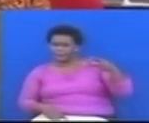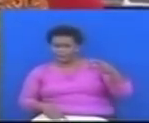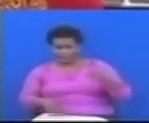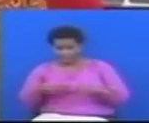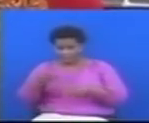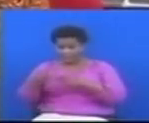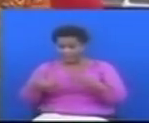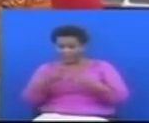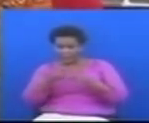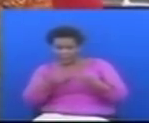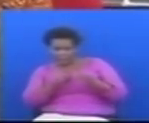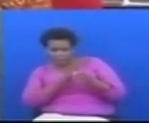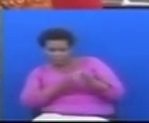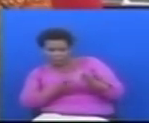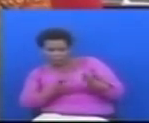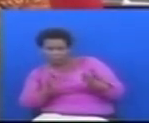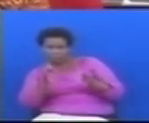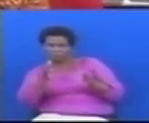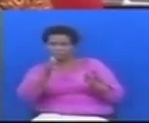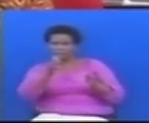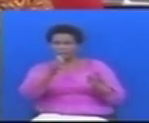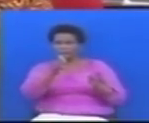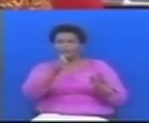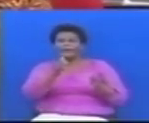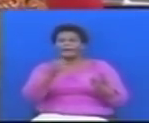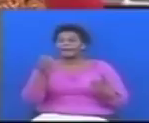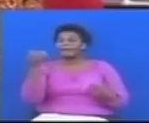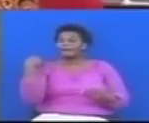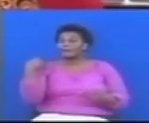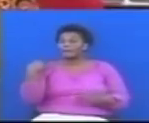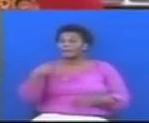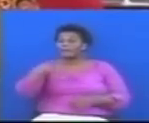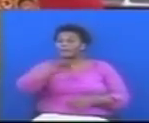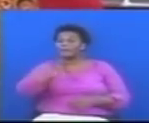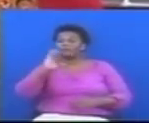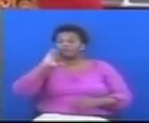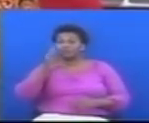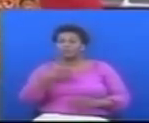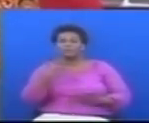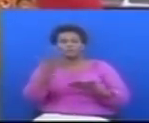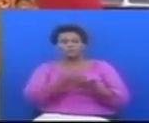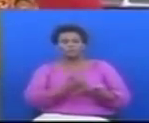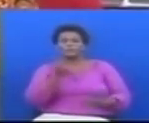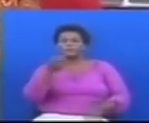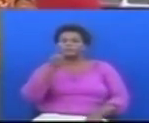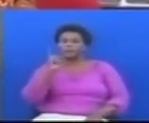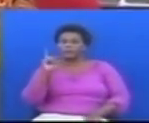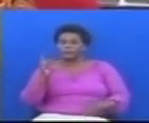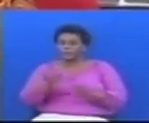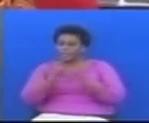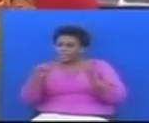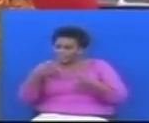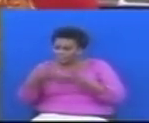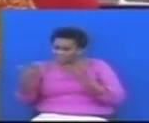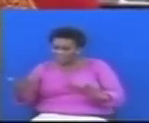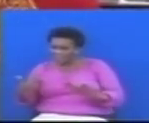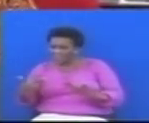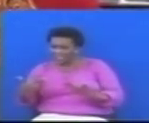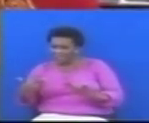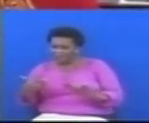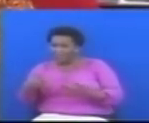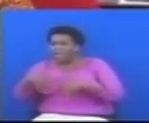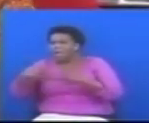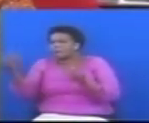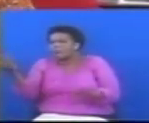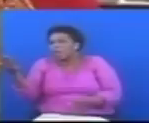pembeni kidogo, anasema haya maeneo ni muhimu kupeleka umeme. Lakini mpaka leo hakuna jitihada za serikali. Je, ni lini